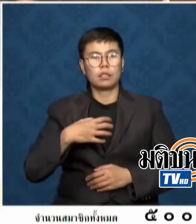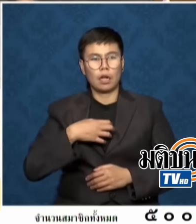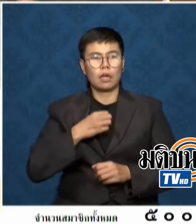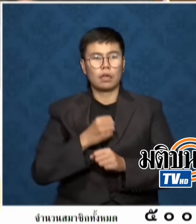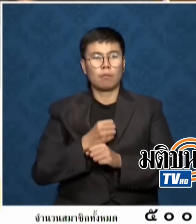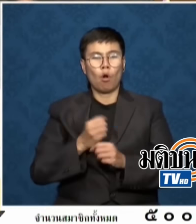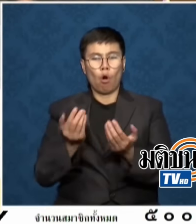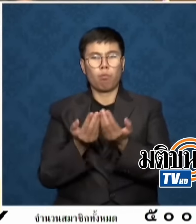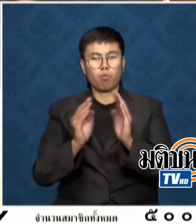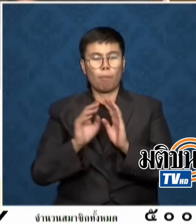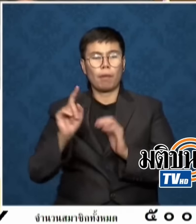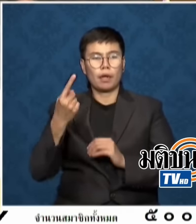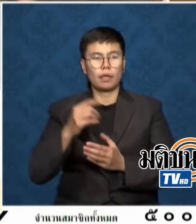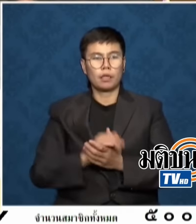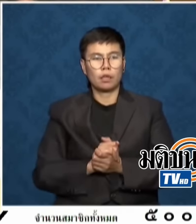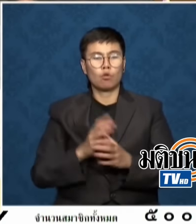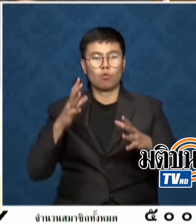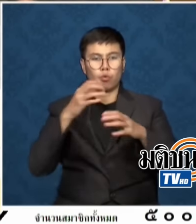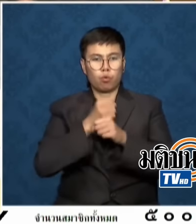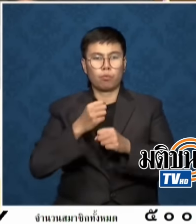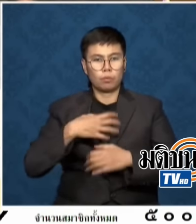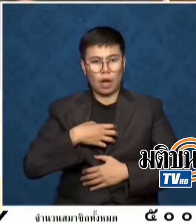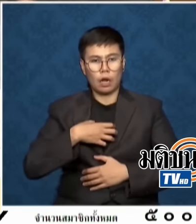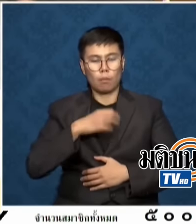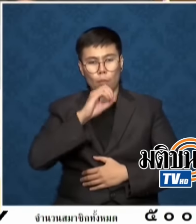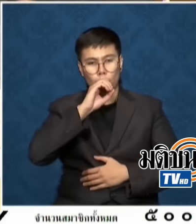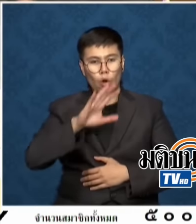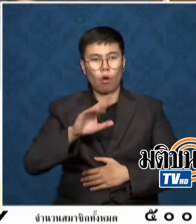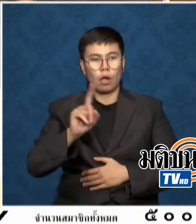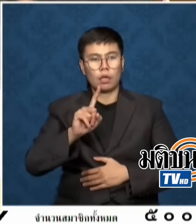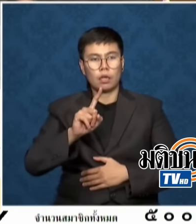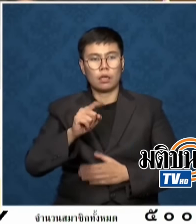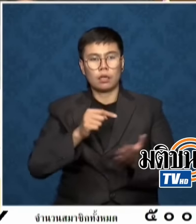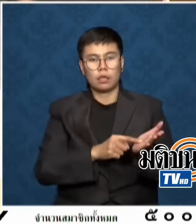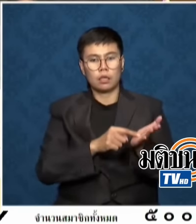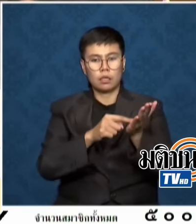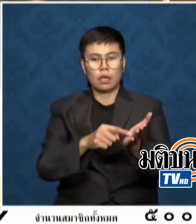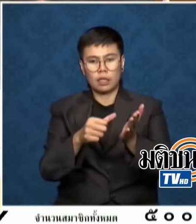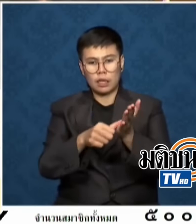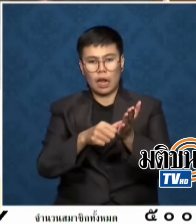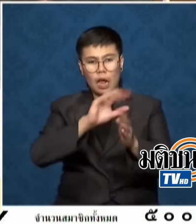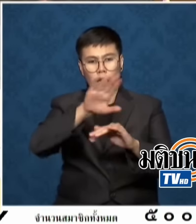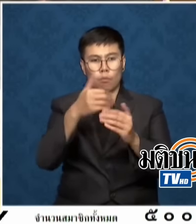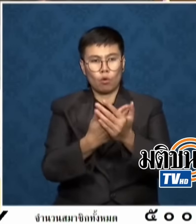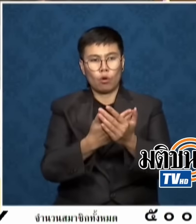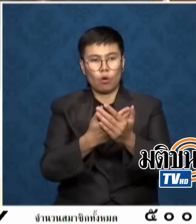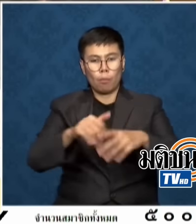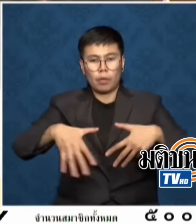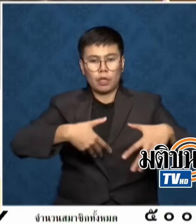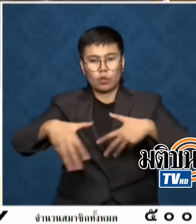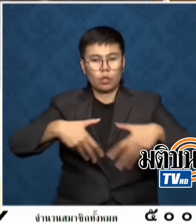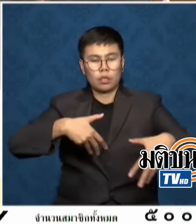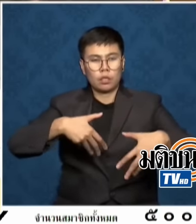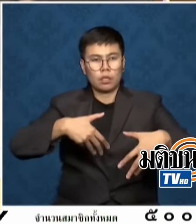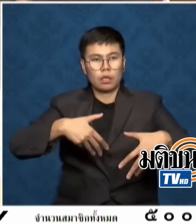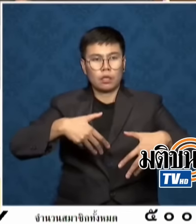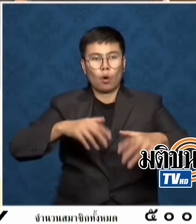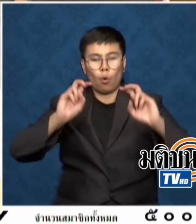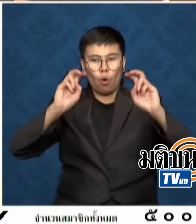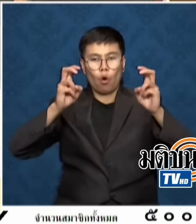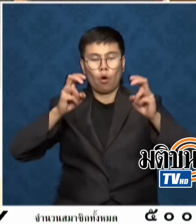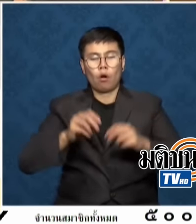ครัวเพราะฉะนั้นโดยสรุปก็คืออยากจะบอกว่าการเสนอให้แก้ทั้งหมดของภาคประชาชนในหมวดเรื่